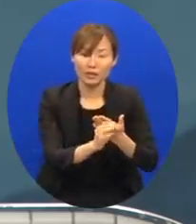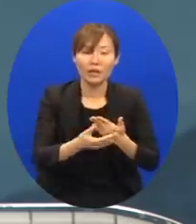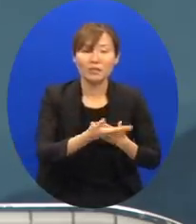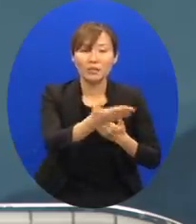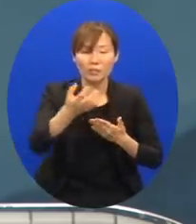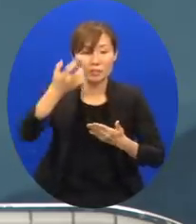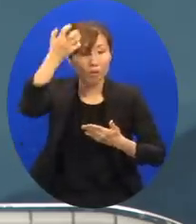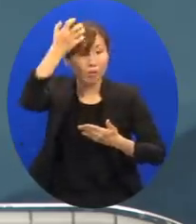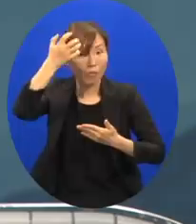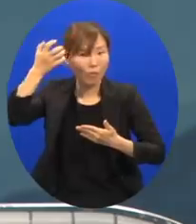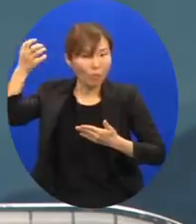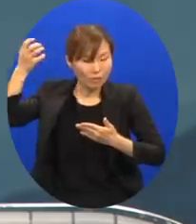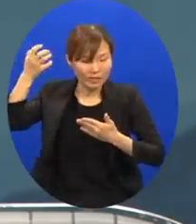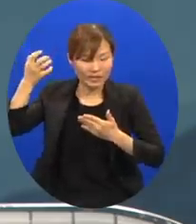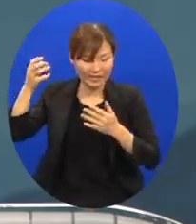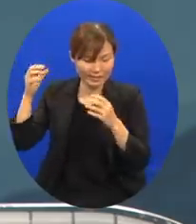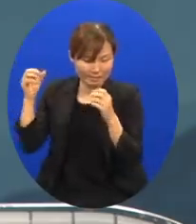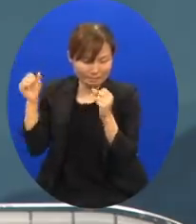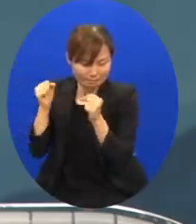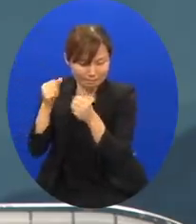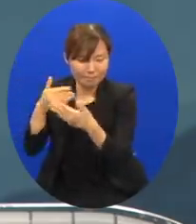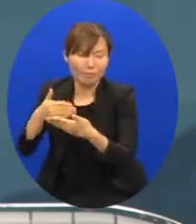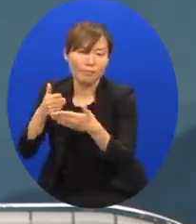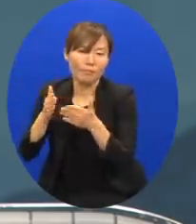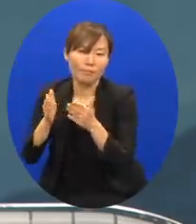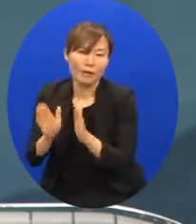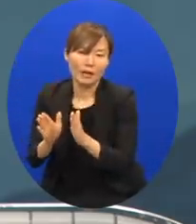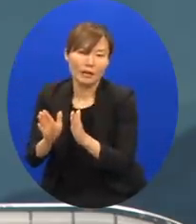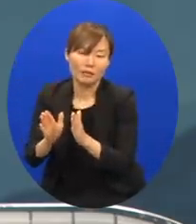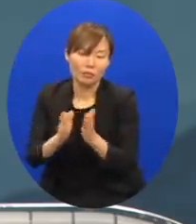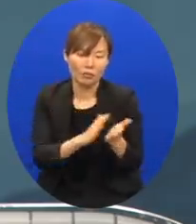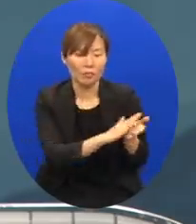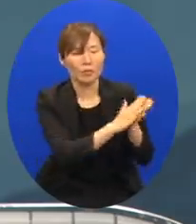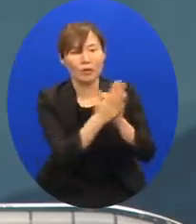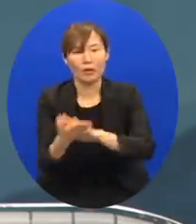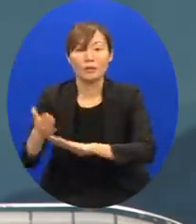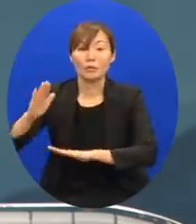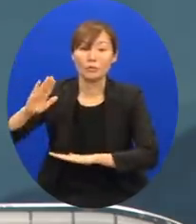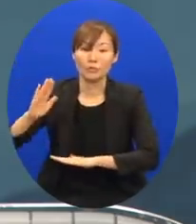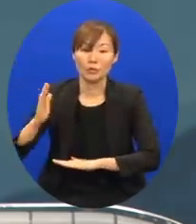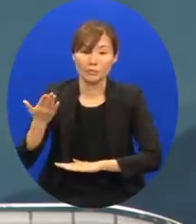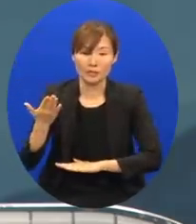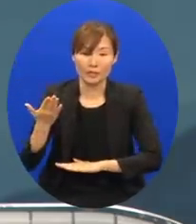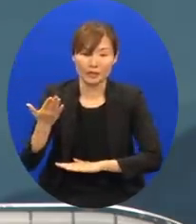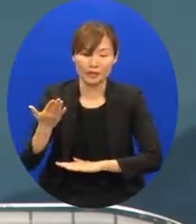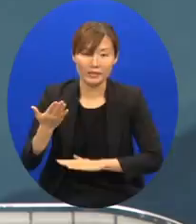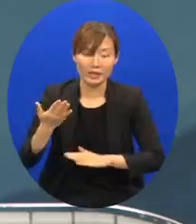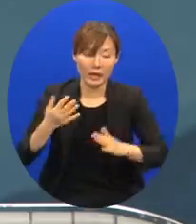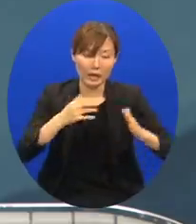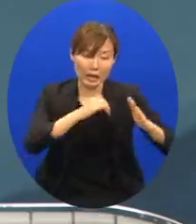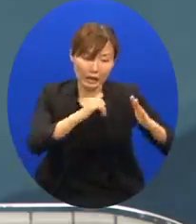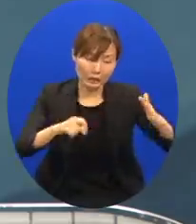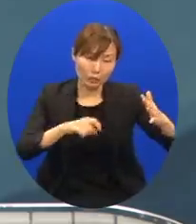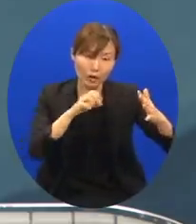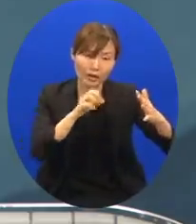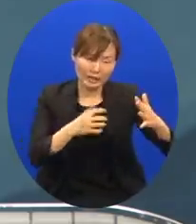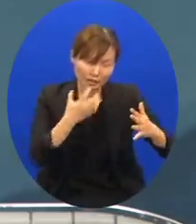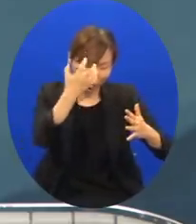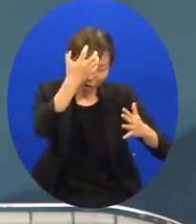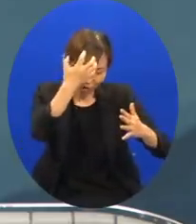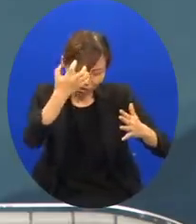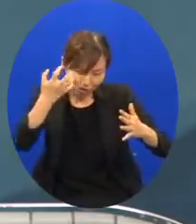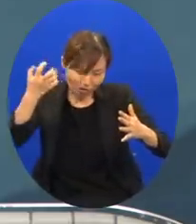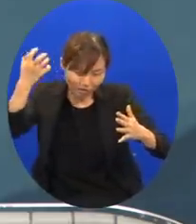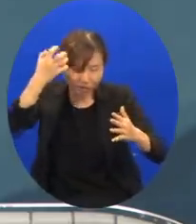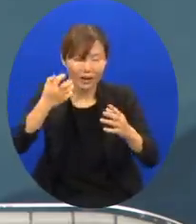여러분의 영혼은 꽝 뻥 얼어붙은 냉방이 되어버립니다 가정 아내 한 사람이라도 성령으로 뜨겁게 감동이